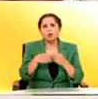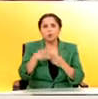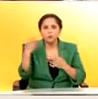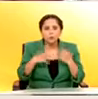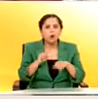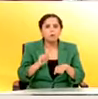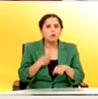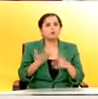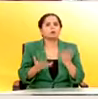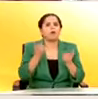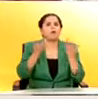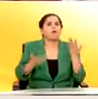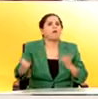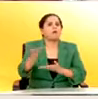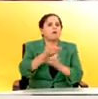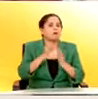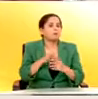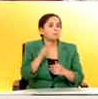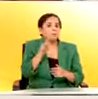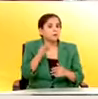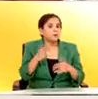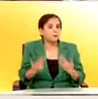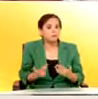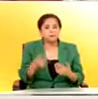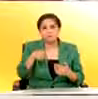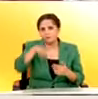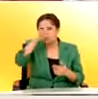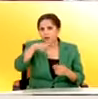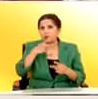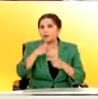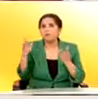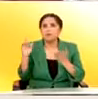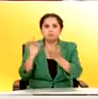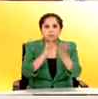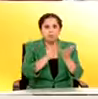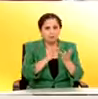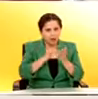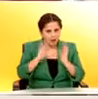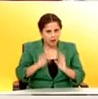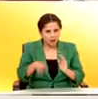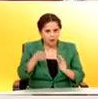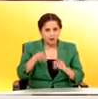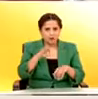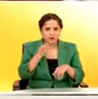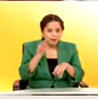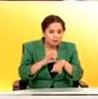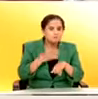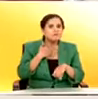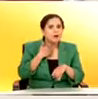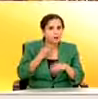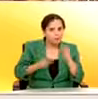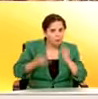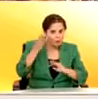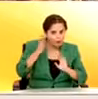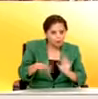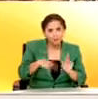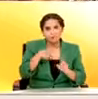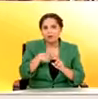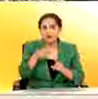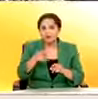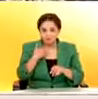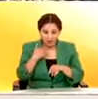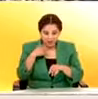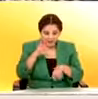अवसर मिले हैं। यानी देश के अलग अलग कोनों में शहद की मिठास भी बढ़ रही है और ये